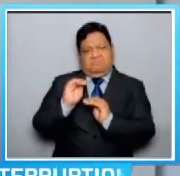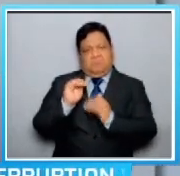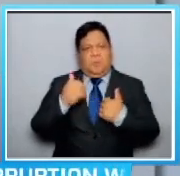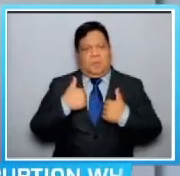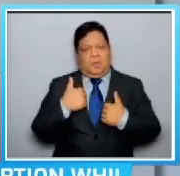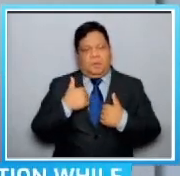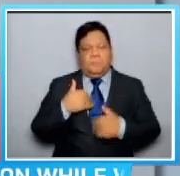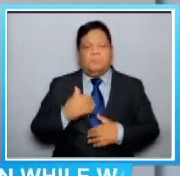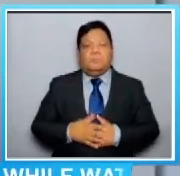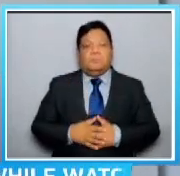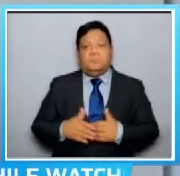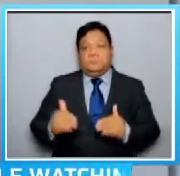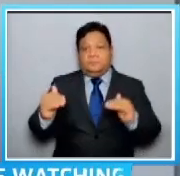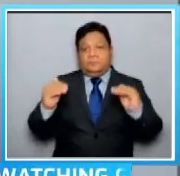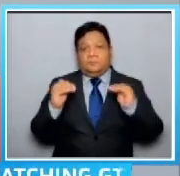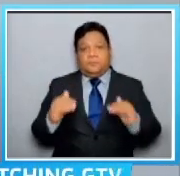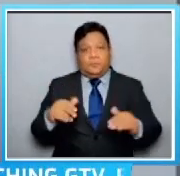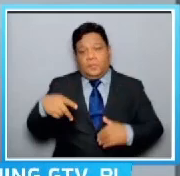ang Pantabangan,